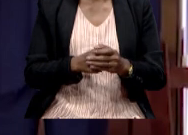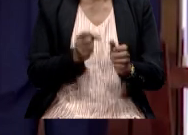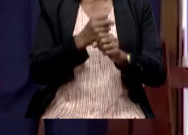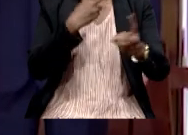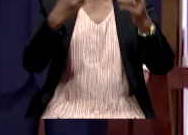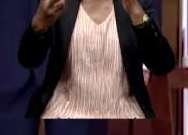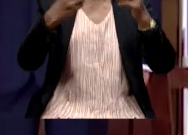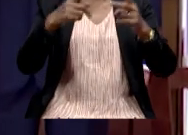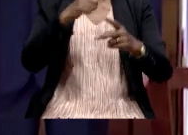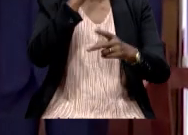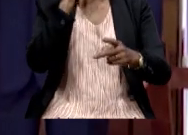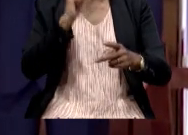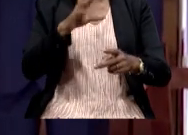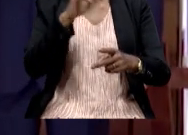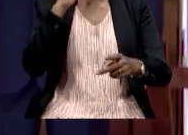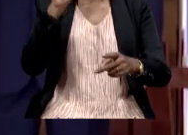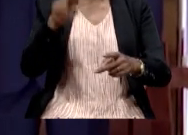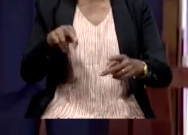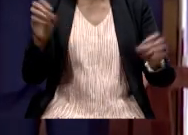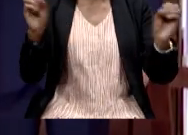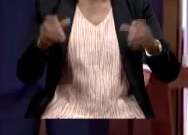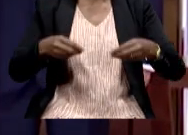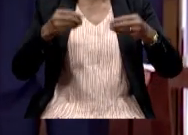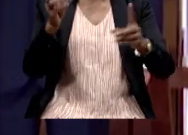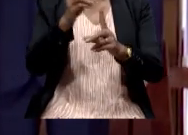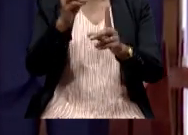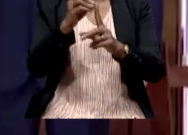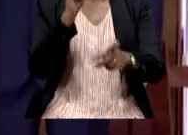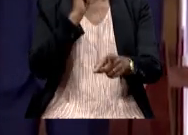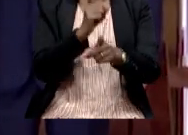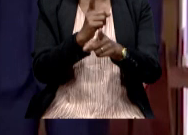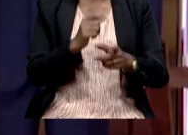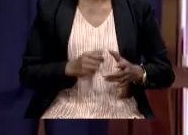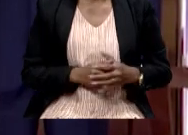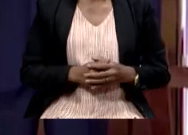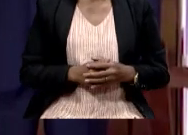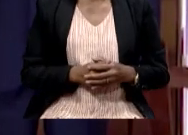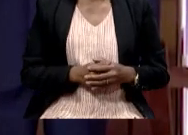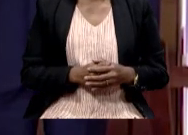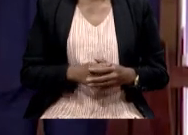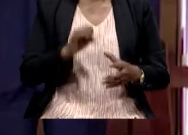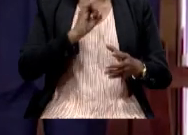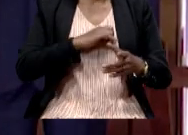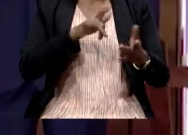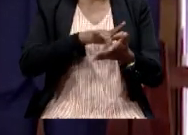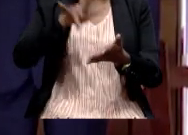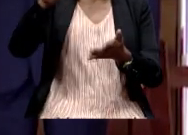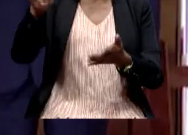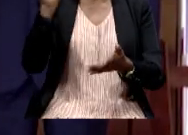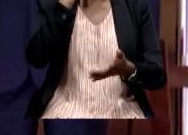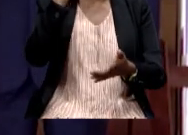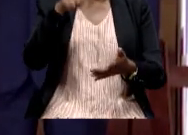helvia zebra ukurannya huruf Sydney for detail data biazin saya kan mau munjung I kraina